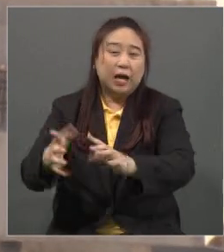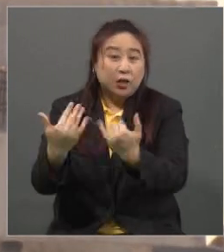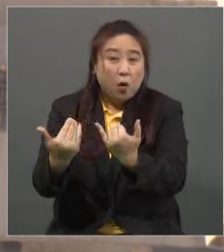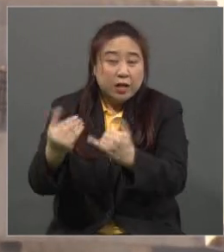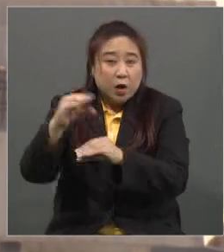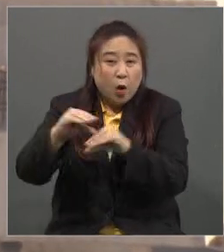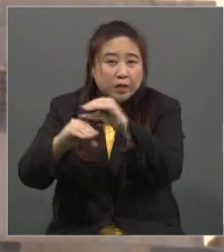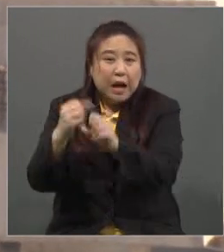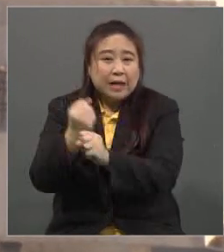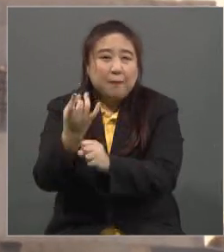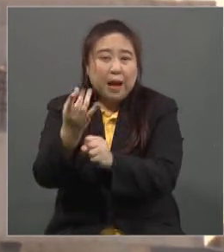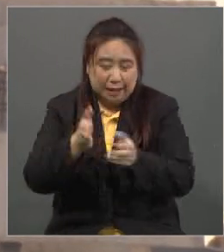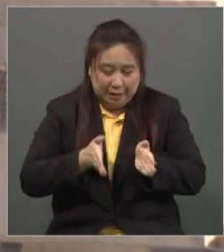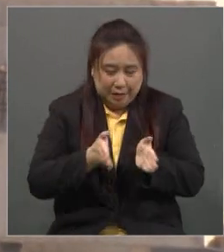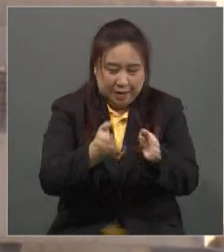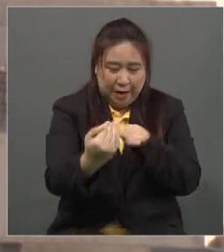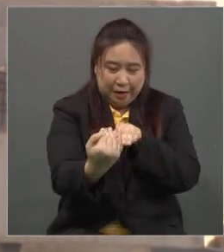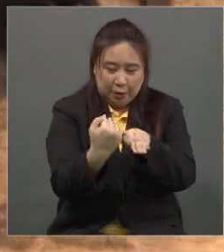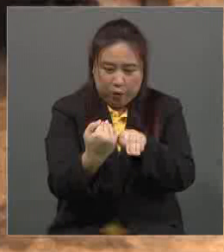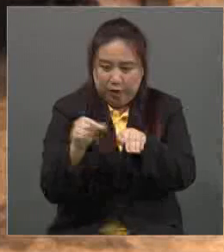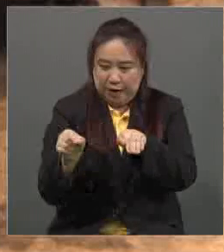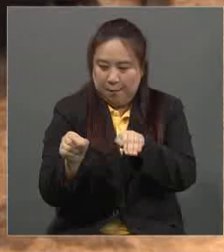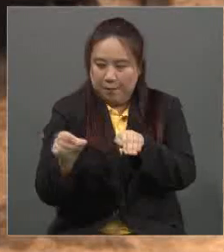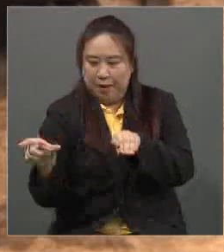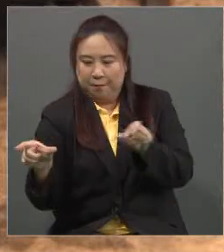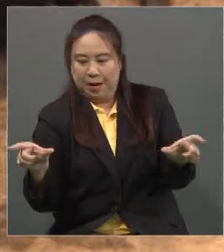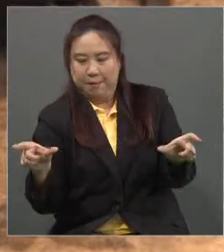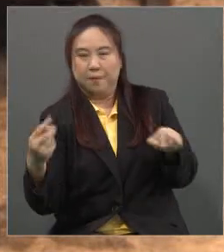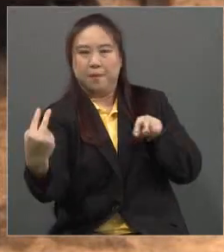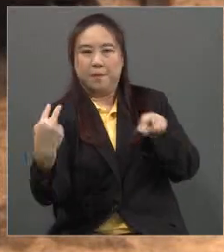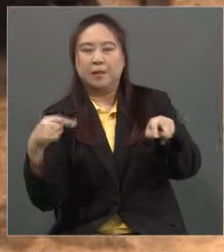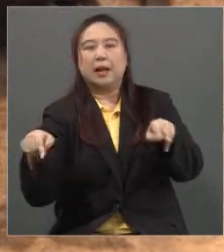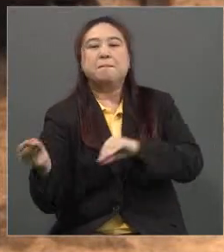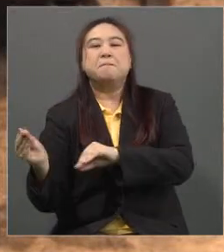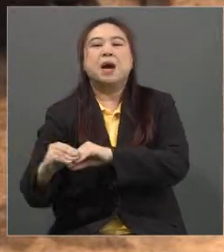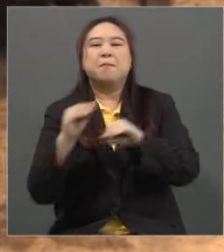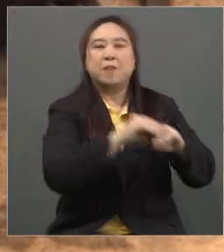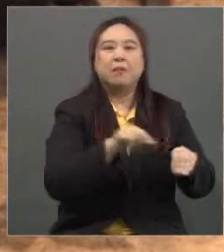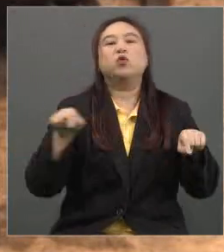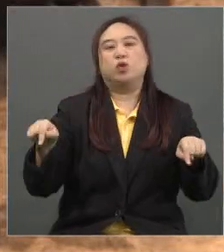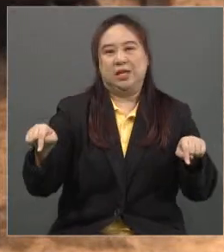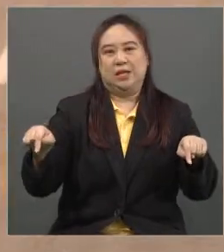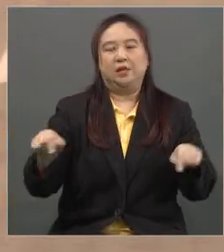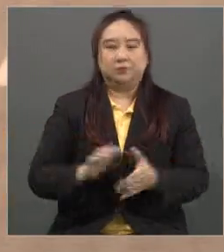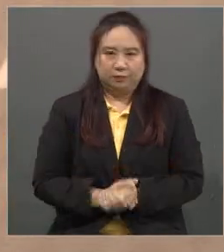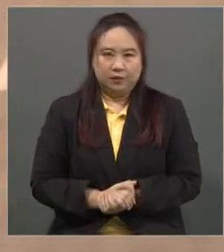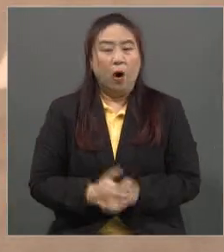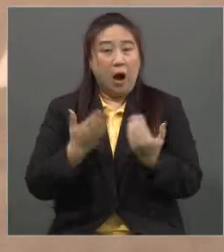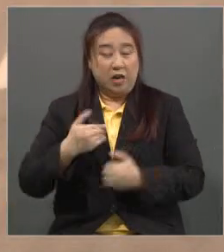ถนนคู่ขนานส่วนต่อขยายซึ่งการถอนคำร้องในครั้งนี้คุณสนธิยาก็ยืนยันนะครับว่าไม่ได้เป็นการเสียฟอร์มแต่อย่างใด